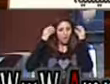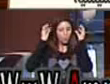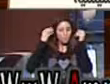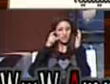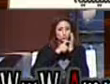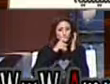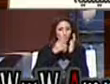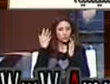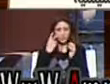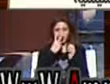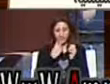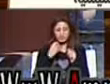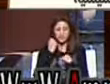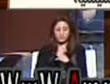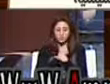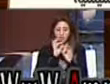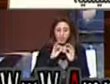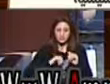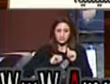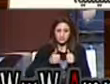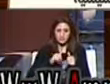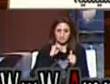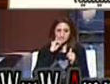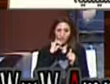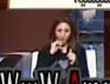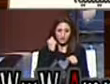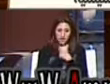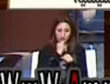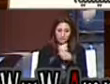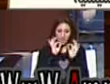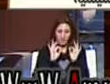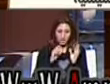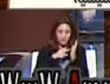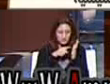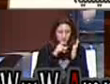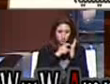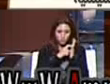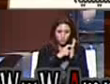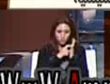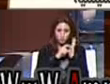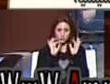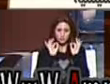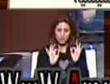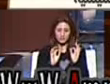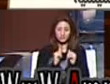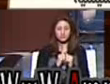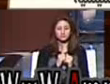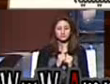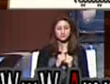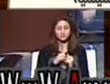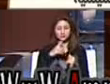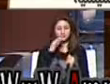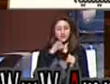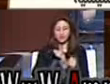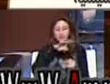لكيف يمكن ان تطبق هذه المواد يعني في الدستور لمصلحه مصر بعد كده، يعني شعرنا يعني نتيجه باب مسؤوليه